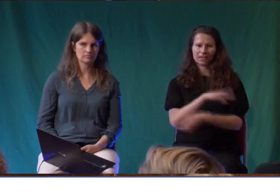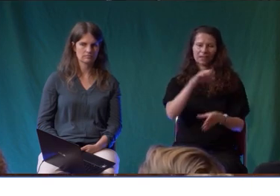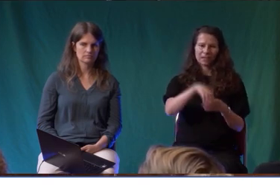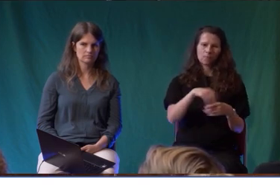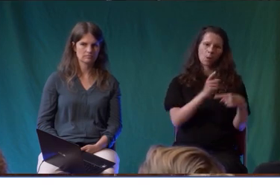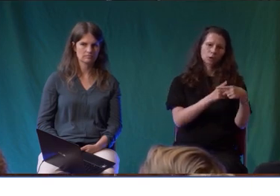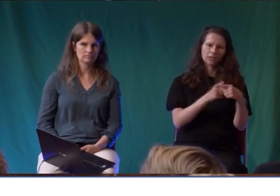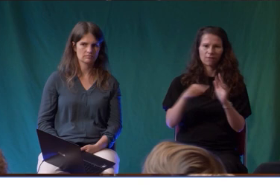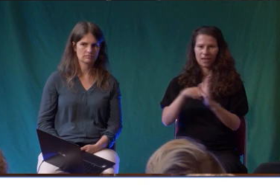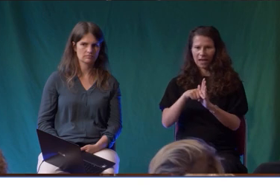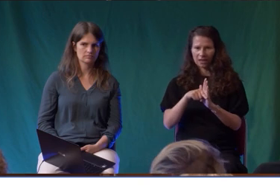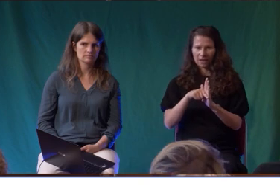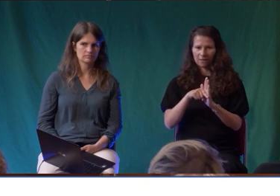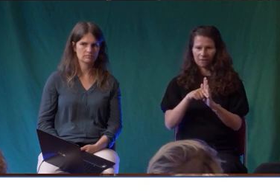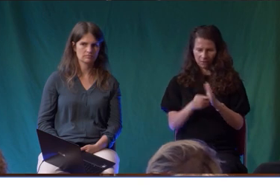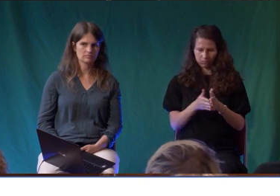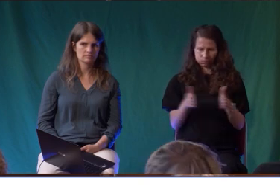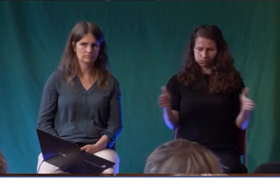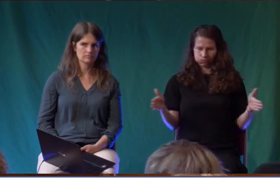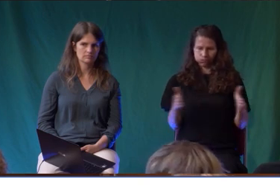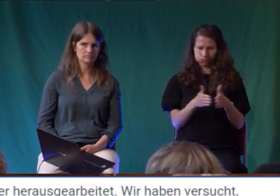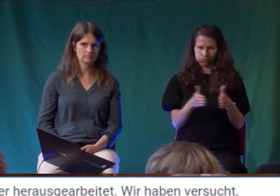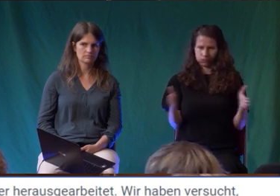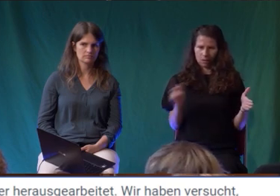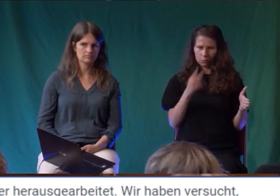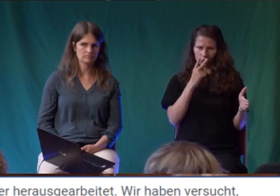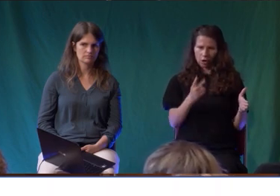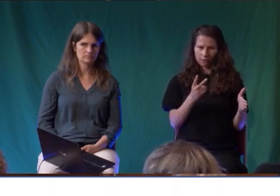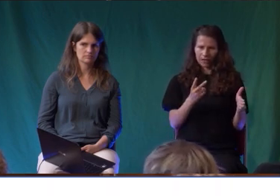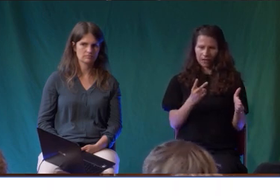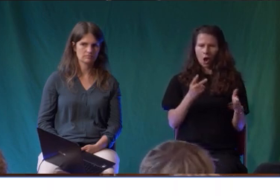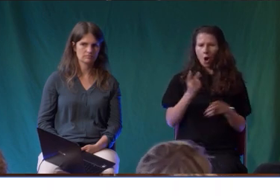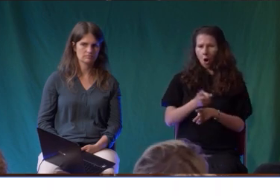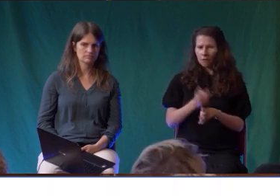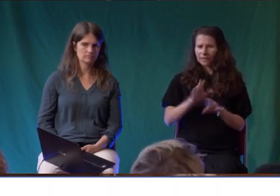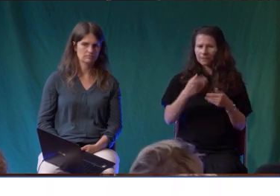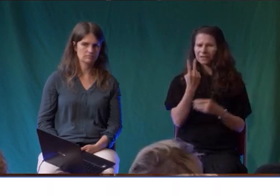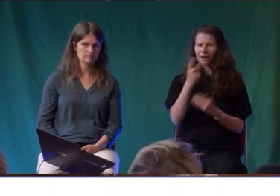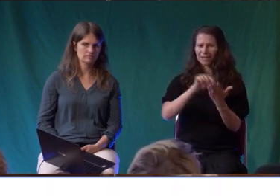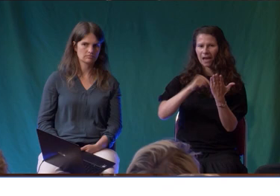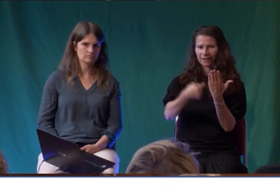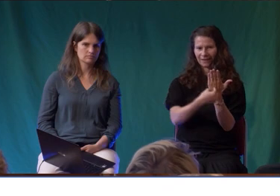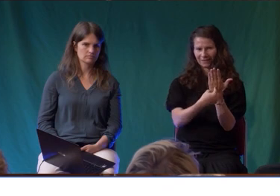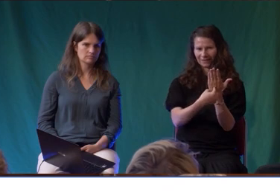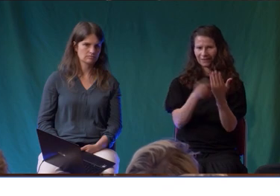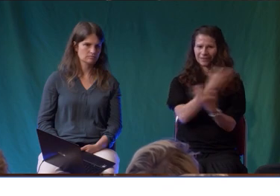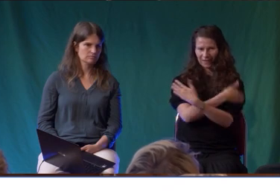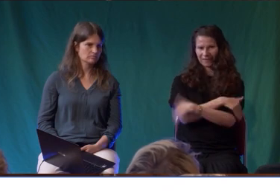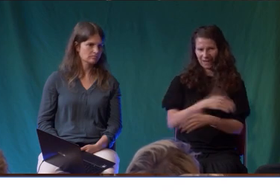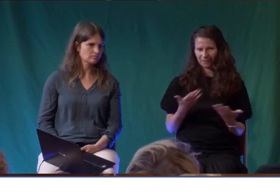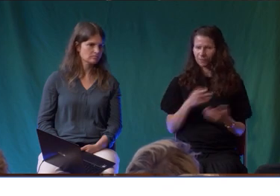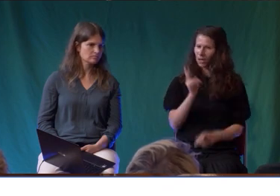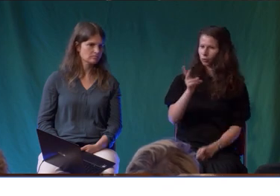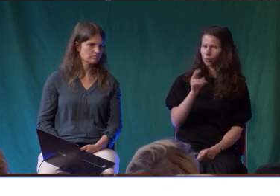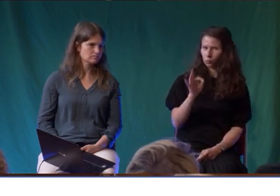und man muss schauen oft haben Dinge zwei Seiten genau das ist genau oft haben Dinge zwei Seiten und